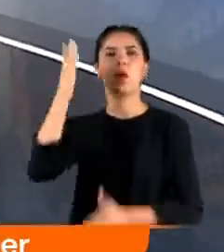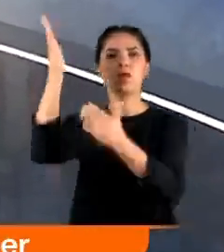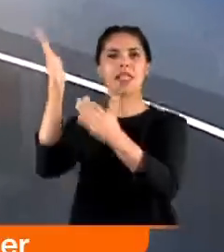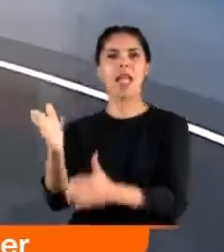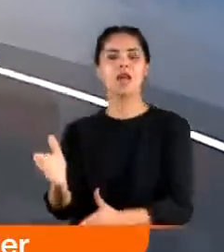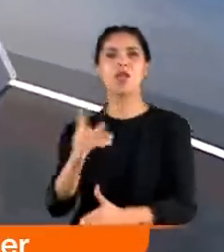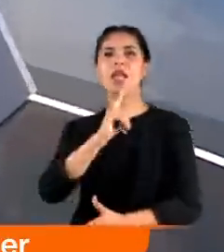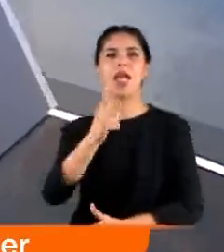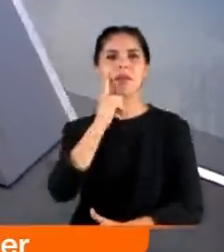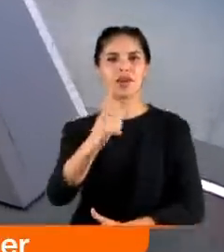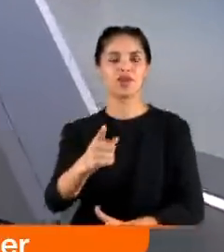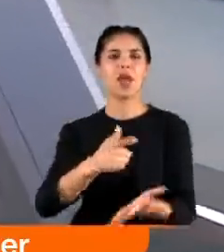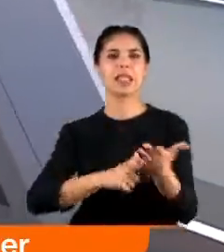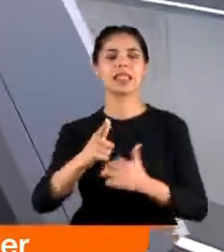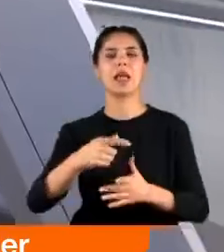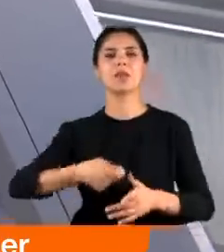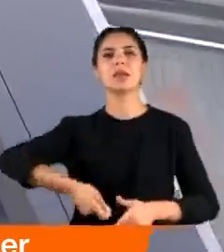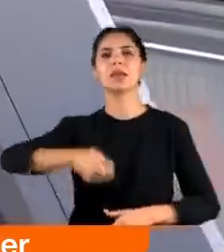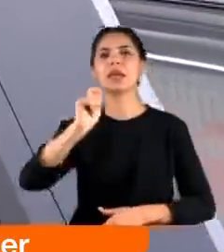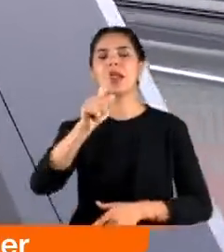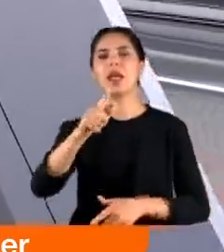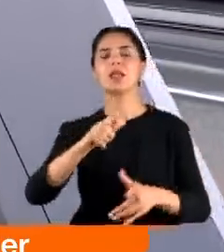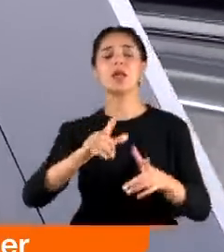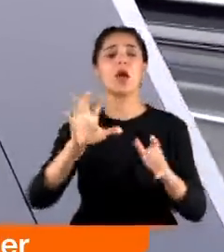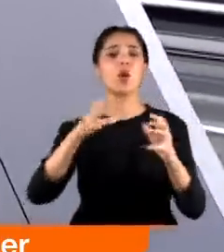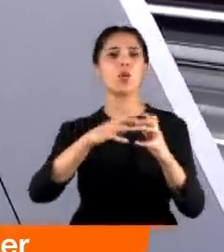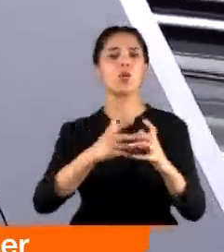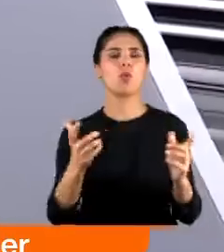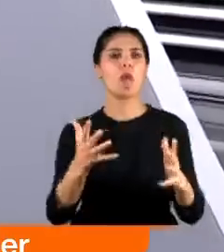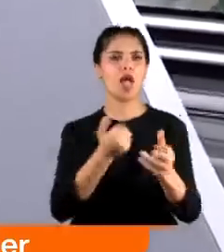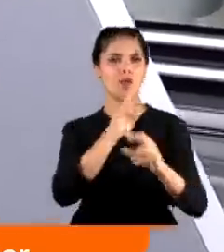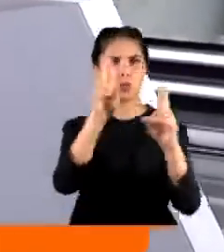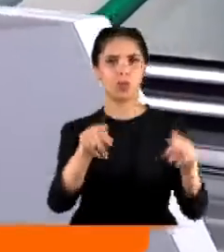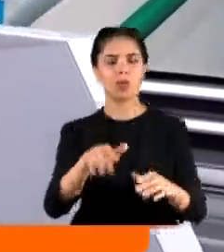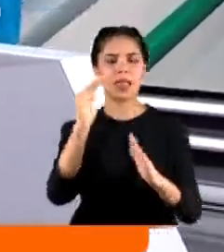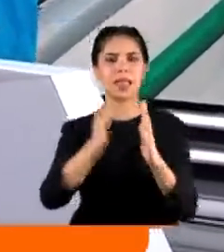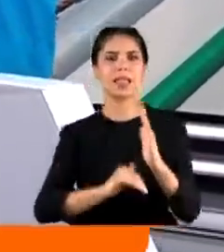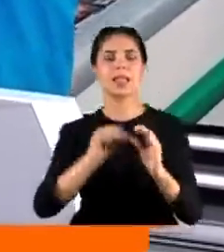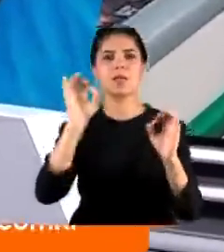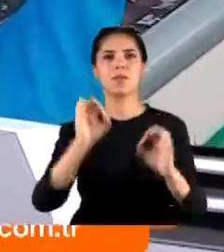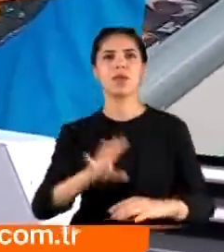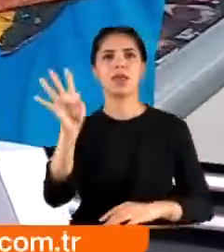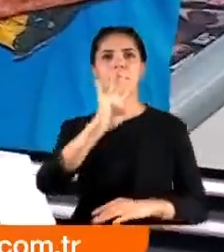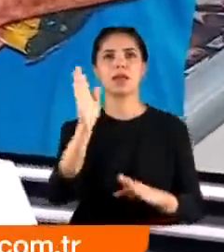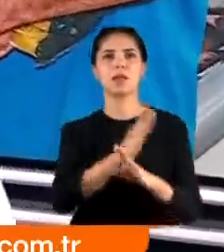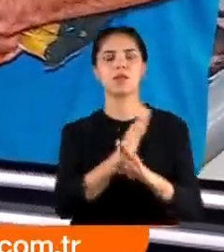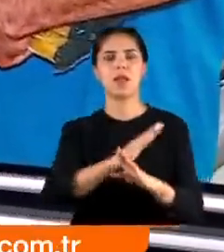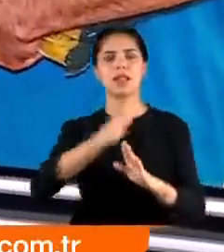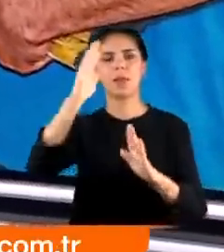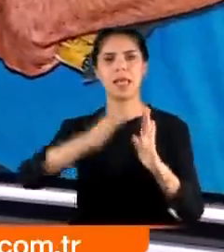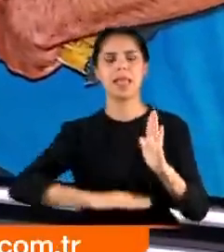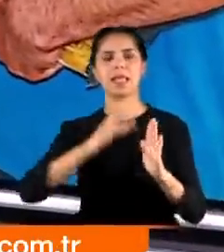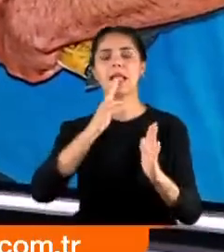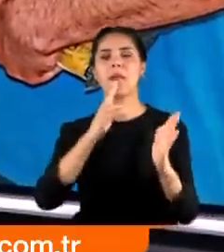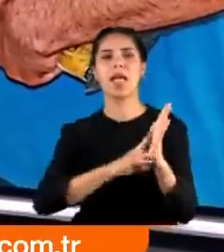Cumhurbaşkanı Erdoğan'ın talimatını verdiği Tarım Kredi Kooperatifi marketlerinde indirim bugün başladı. 40'a yakın üründe indirim etiketlere de